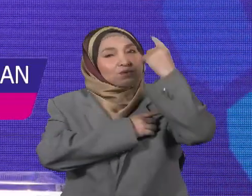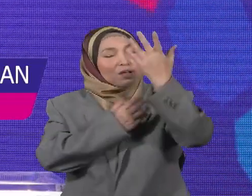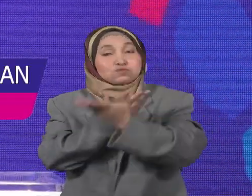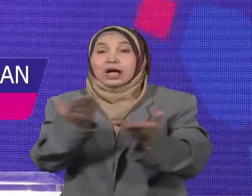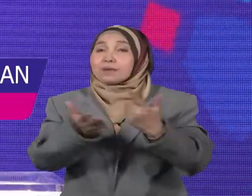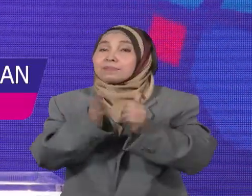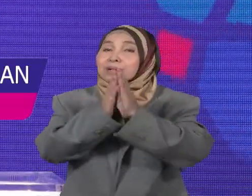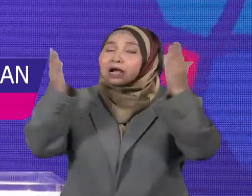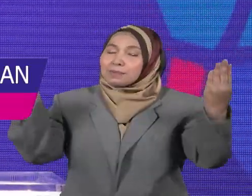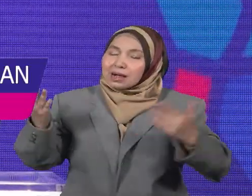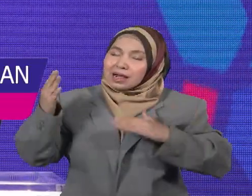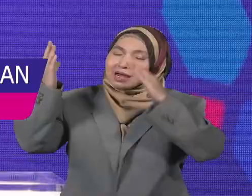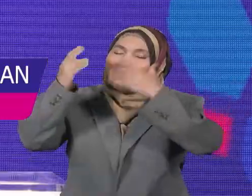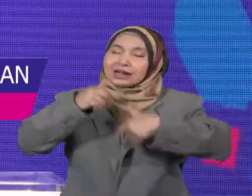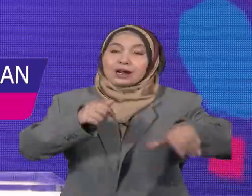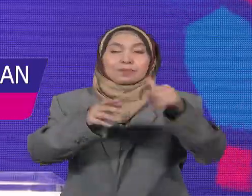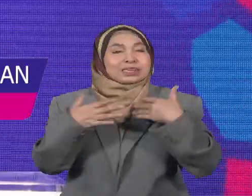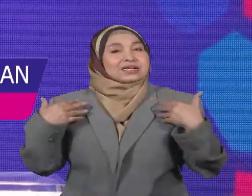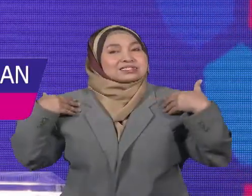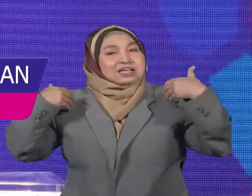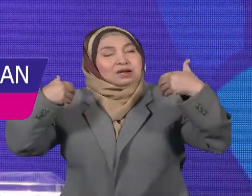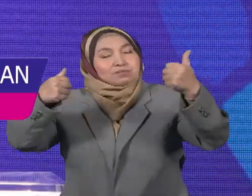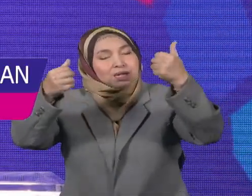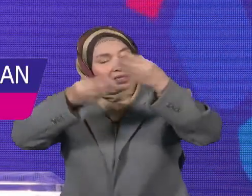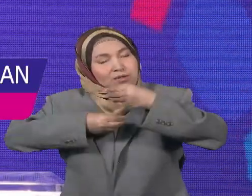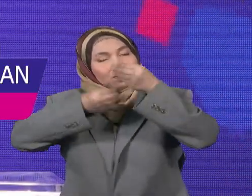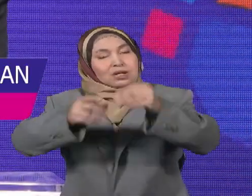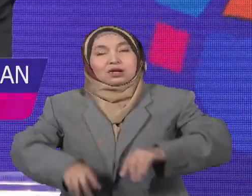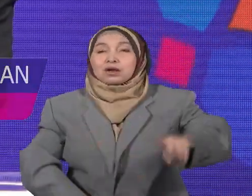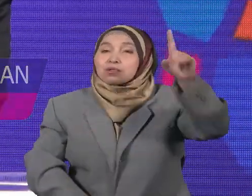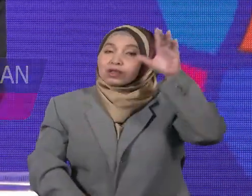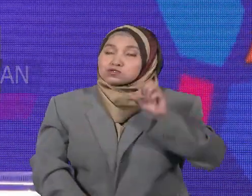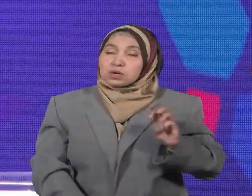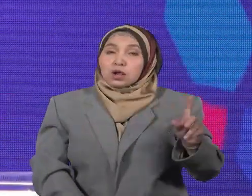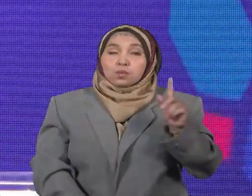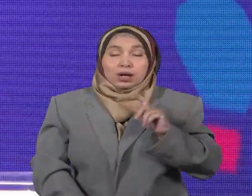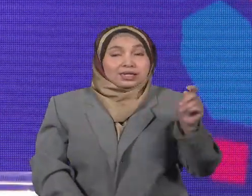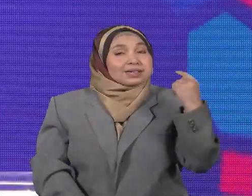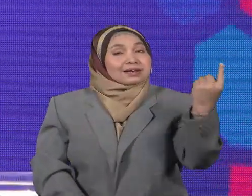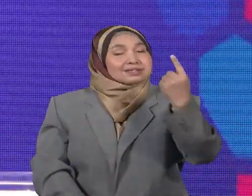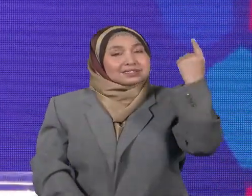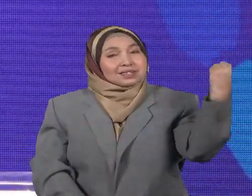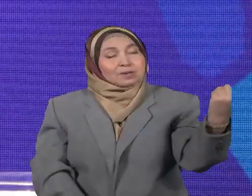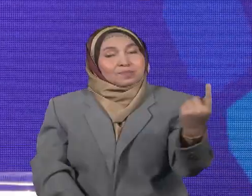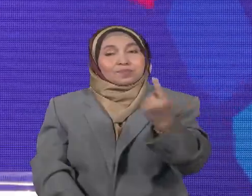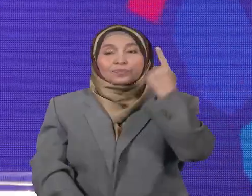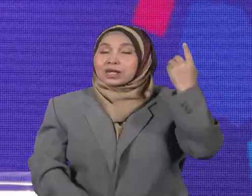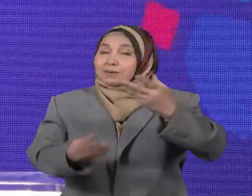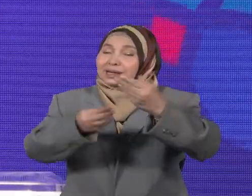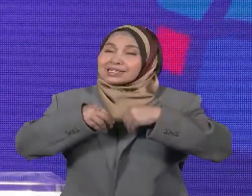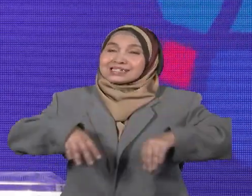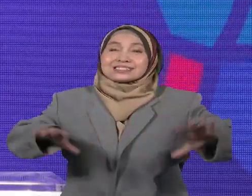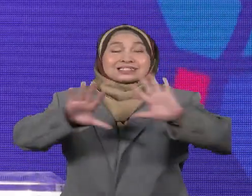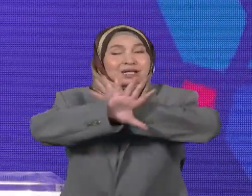khabar? Moga-moga terus dalam rahmat dan kesihatan yang dikurniakan oleh Allah Subhanahu wa taala, senantiasa memberi